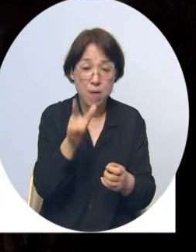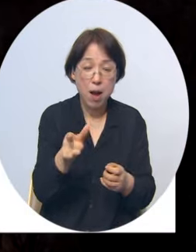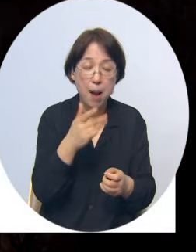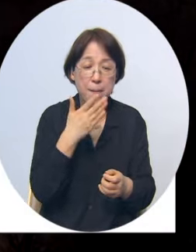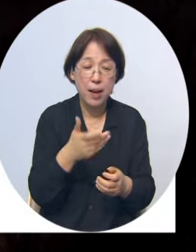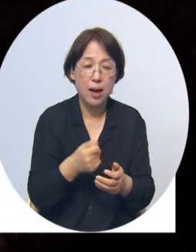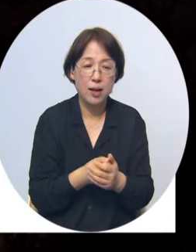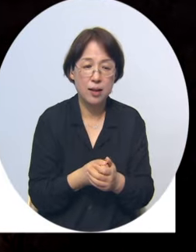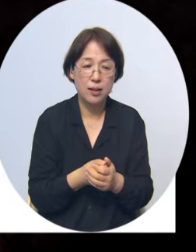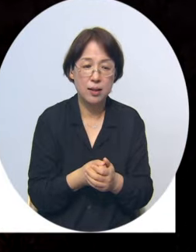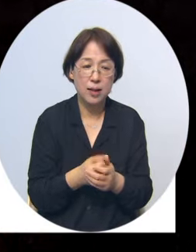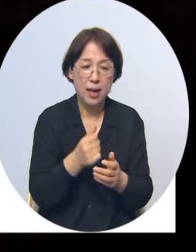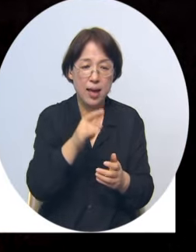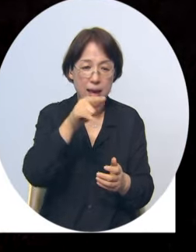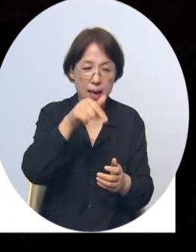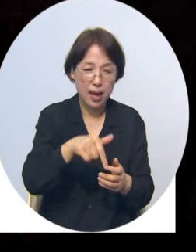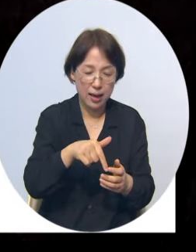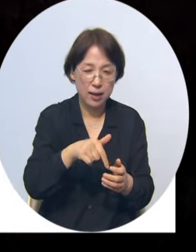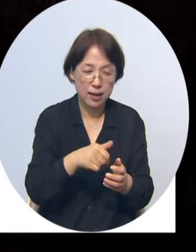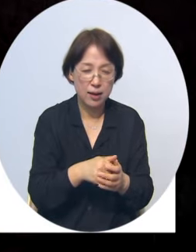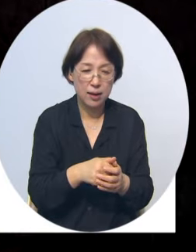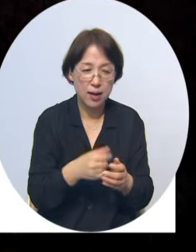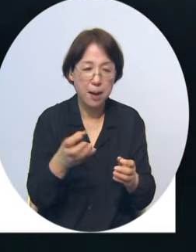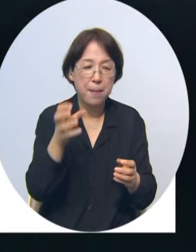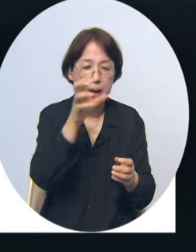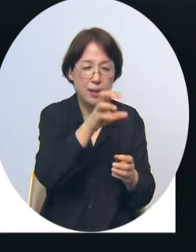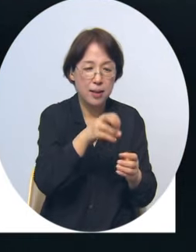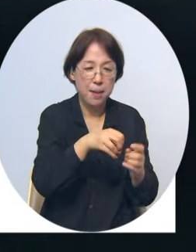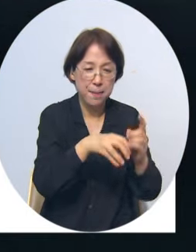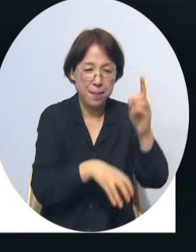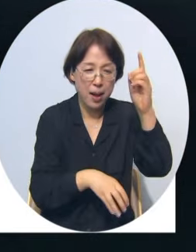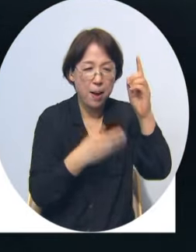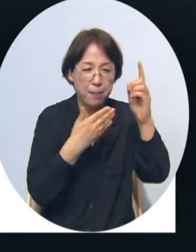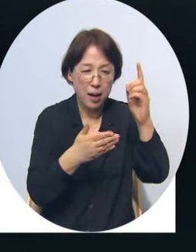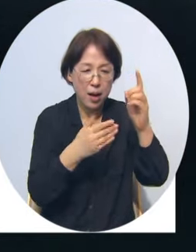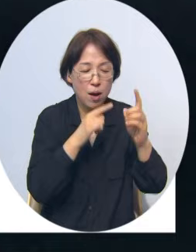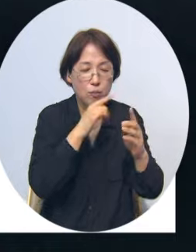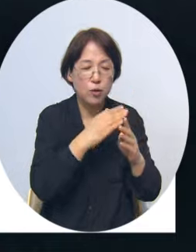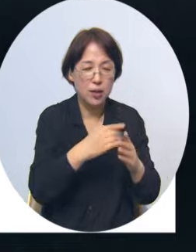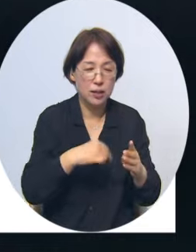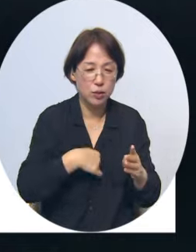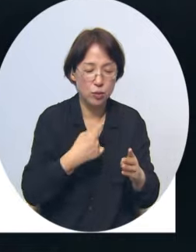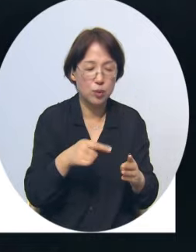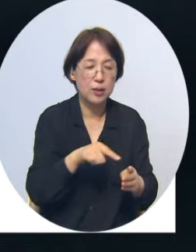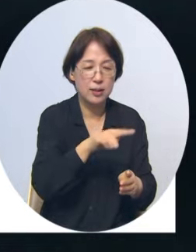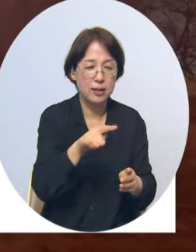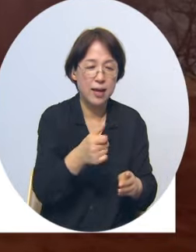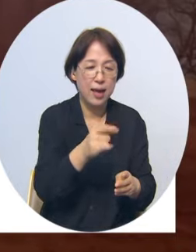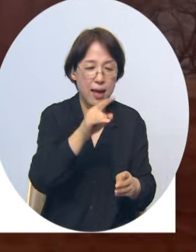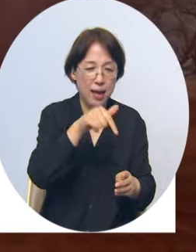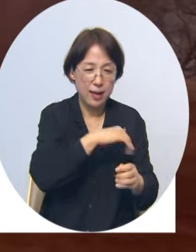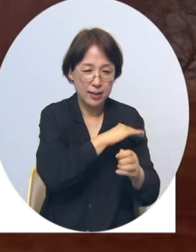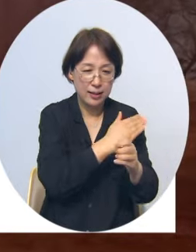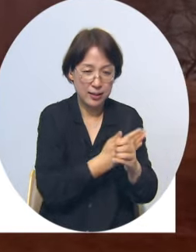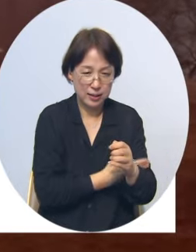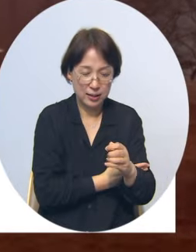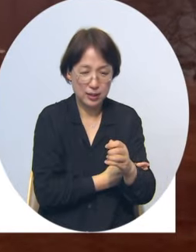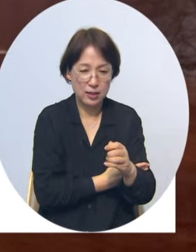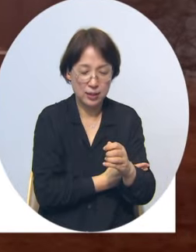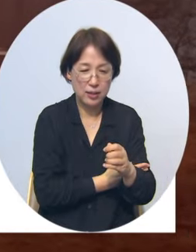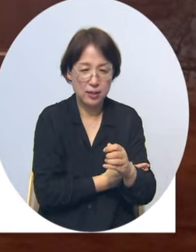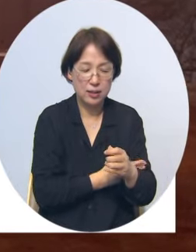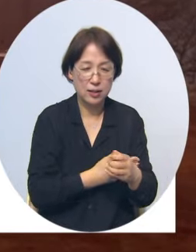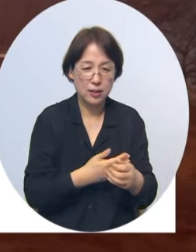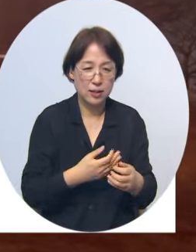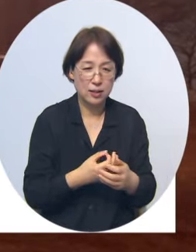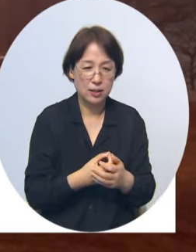이게 핵을 발사할 수 있는 탄도 미사일이 때문에 북한 스스로 자신들의 핵능력을 어 과시하는 측면이 있고 다른